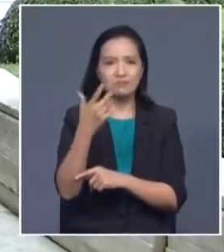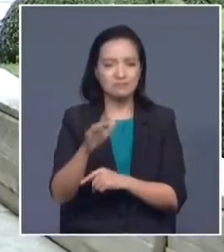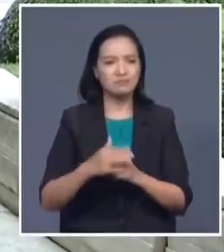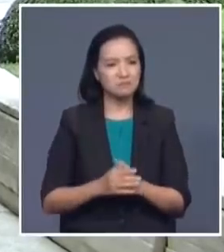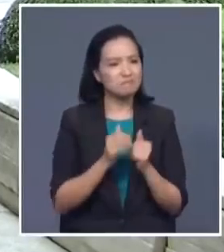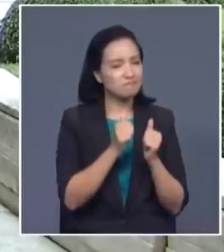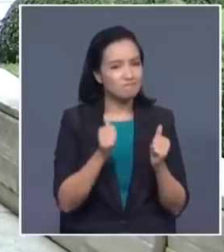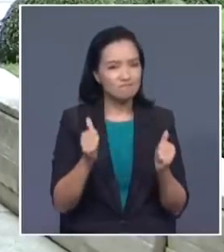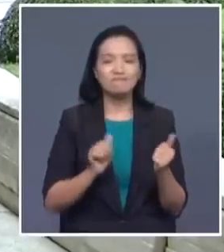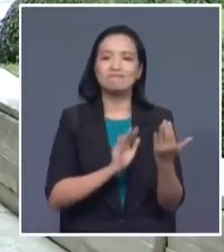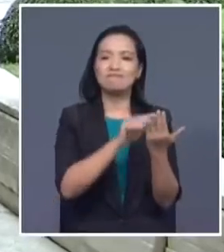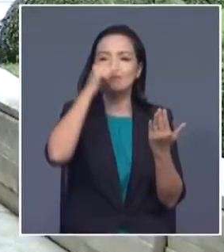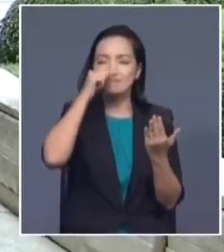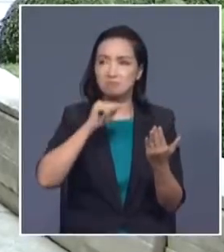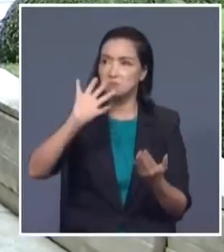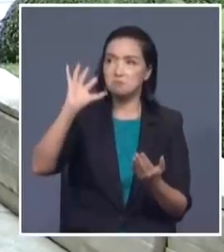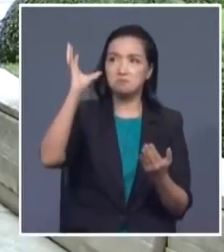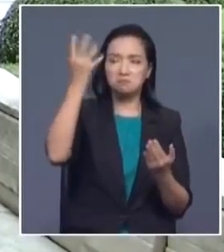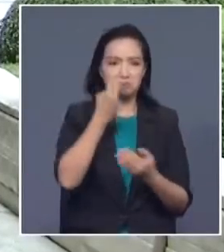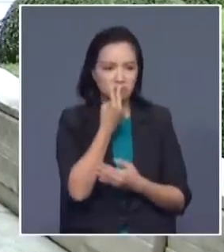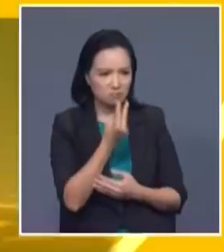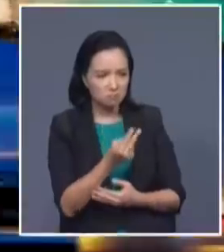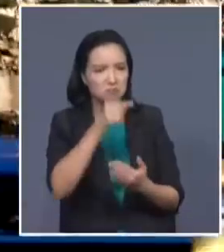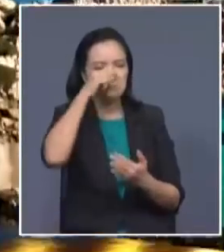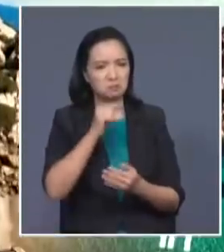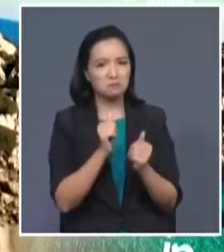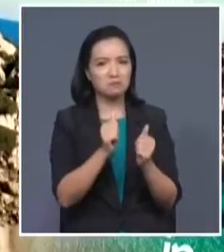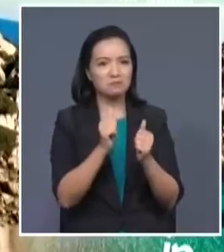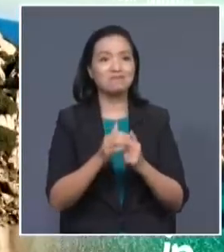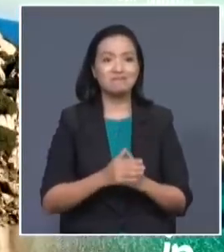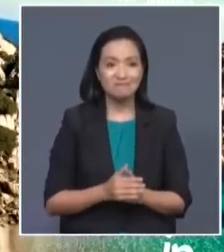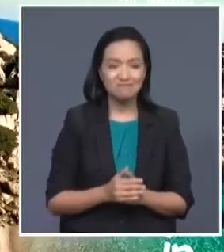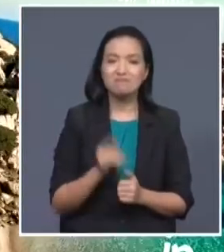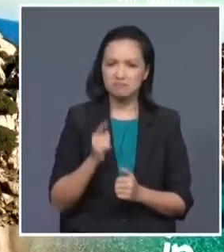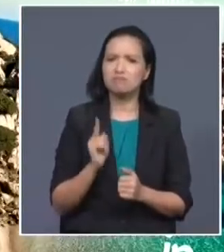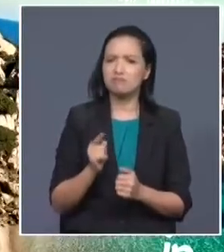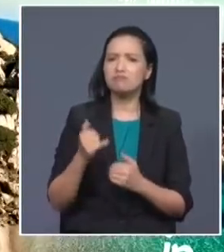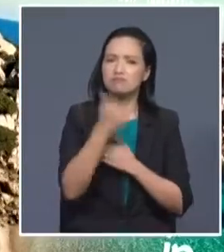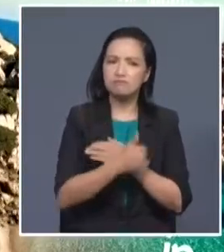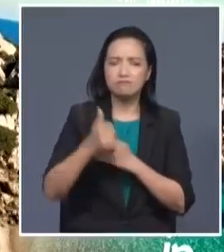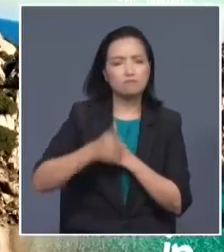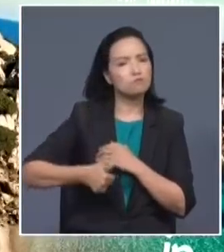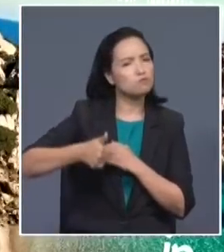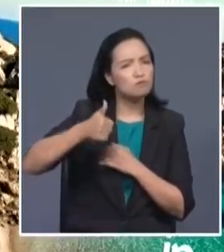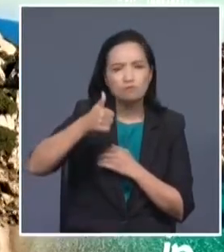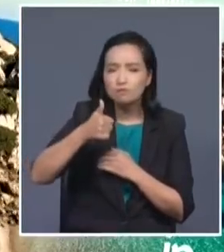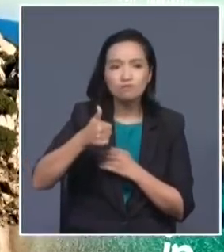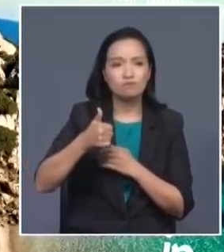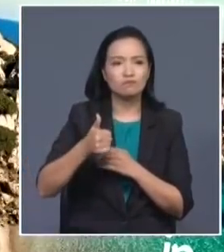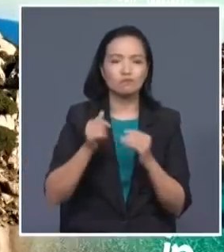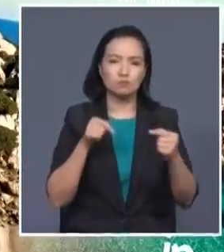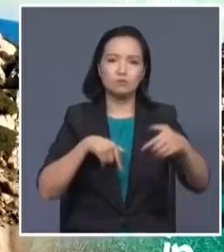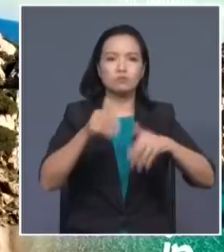น์ดีๆของประเทศไทยในสายตาชาวโลกอีกครั้งหลังจากที่เราได้รับการโหวตให้เป็นประเทศที่ดีที่สุดสำหรับผู้คนอันดับหนึ่งของโล